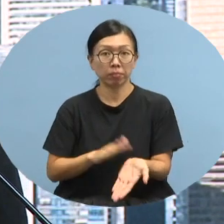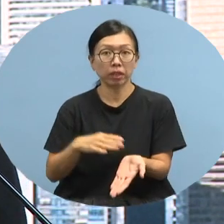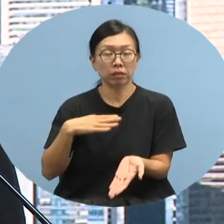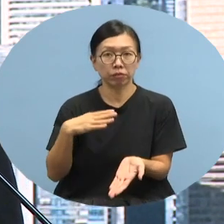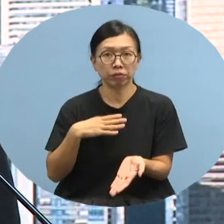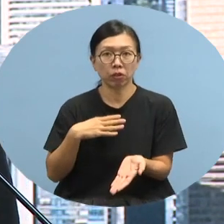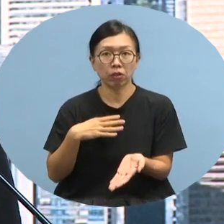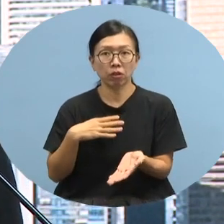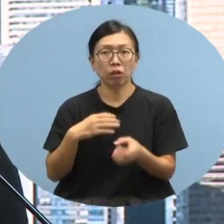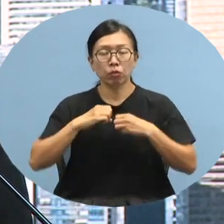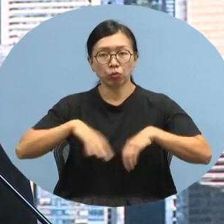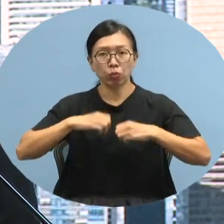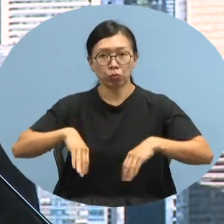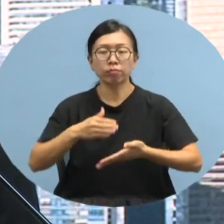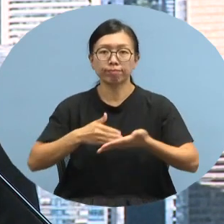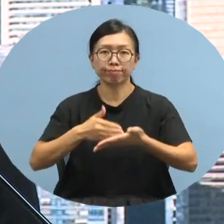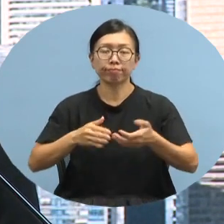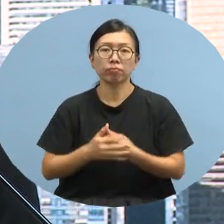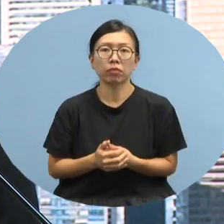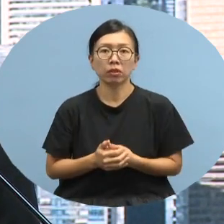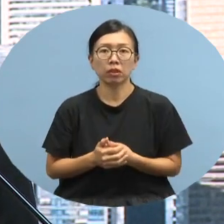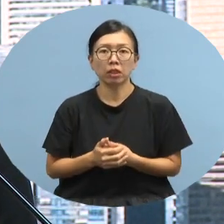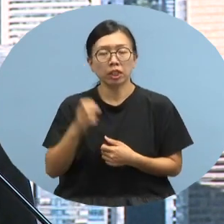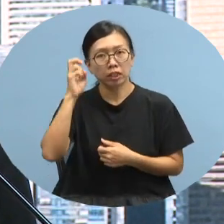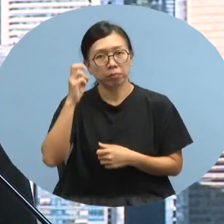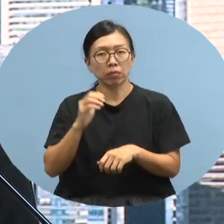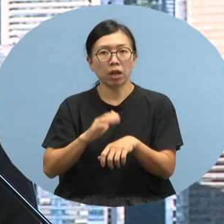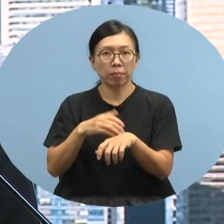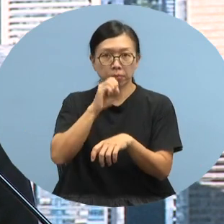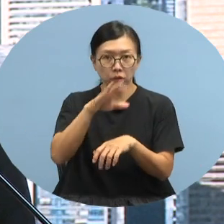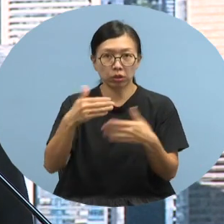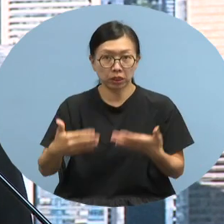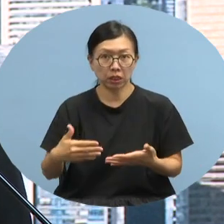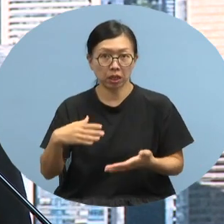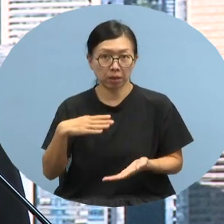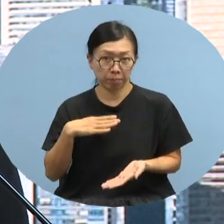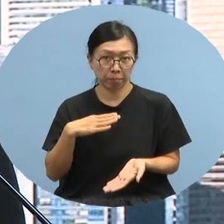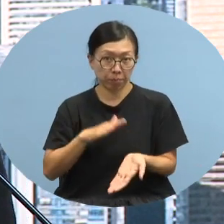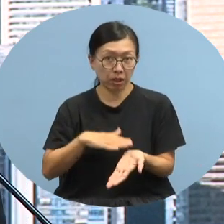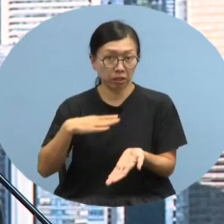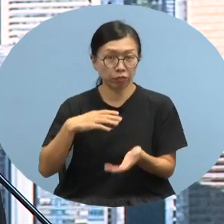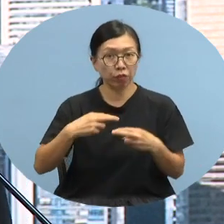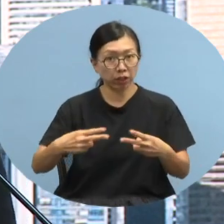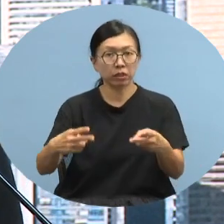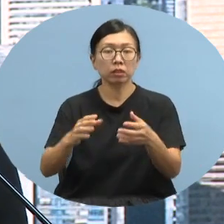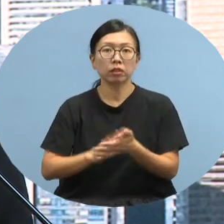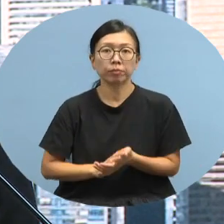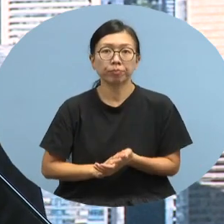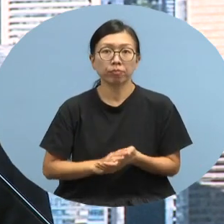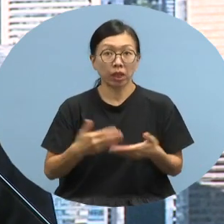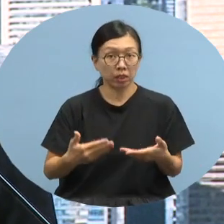係稍作緩和嘅。咁所以咧，考慮到剛才提到現時嘅疫情嘅發展咧，並且喺平衡